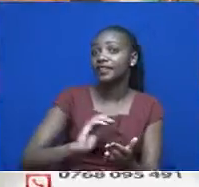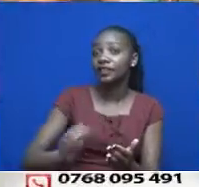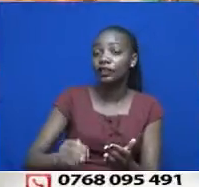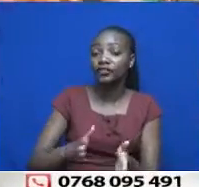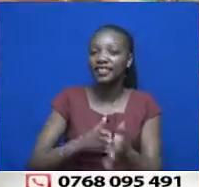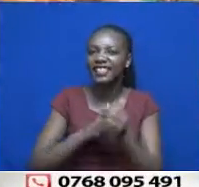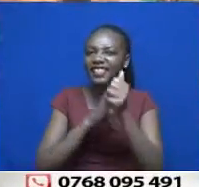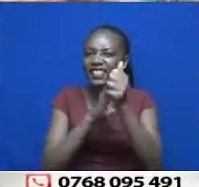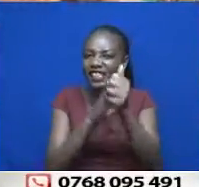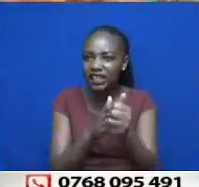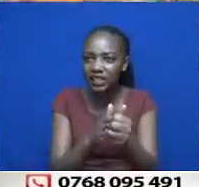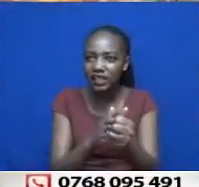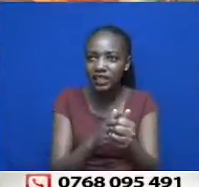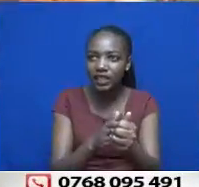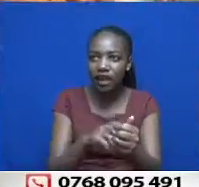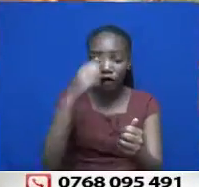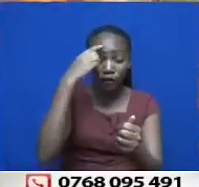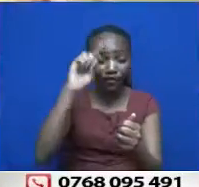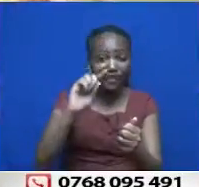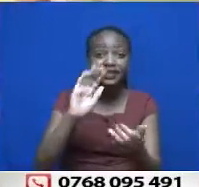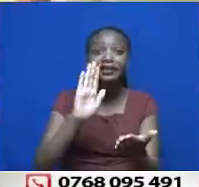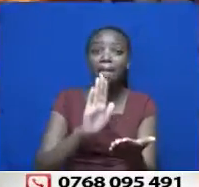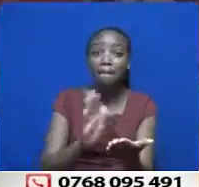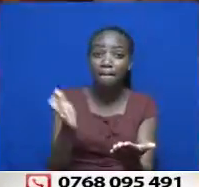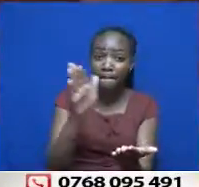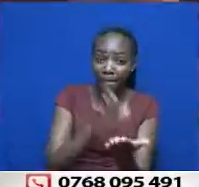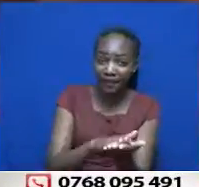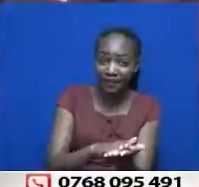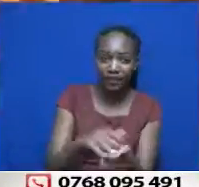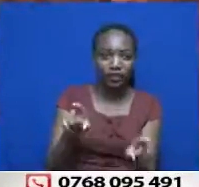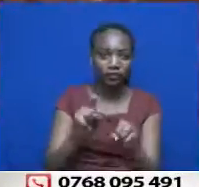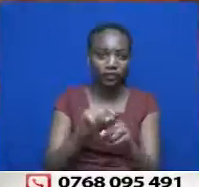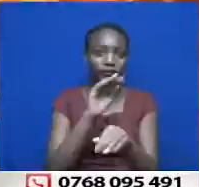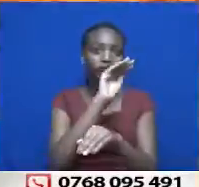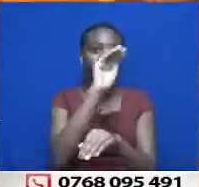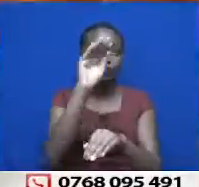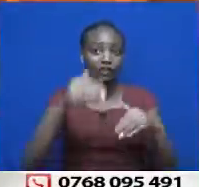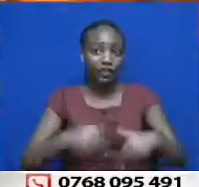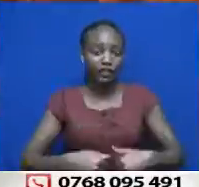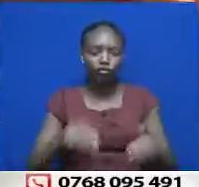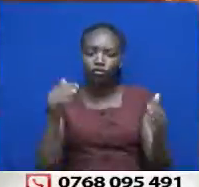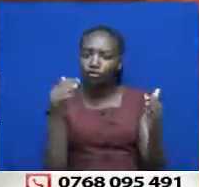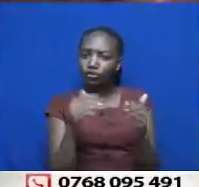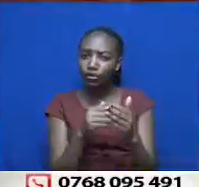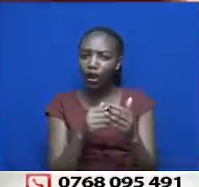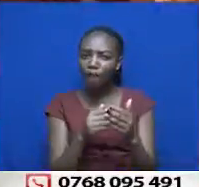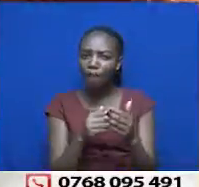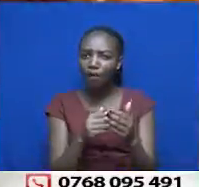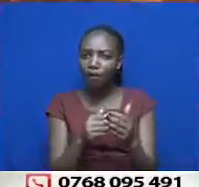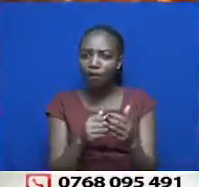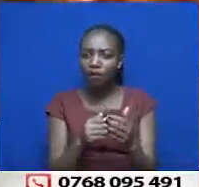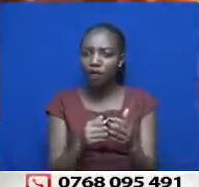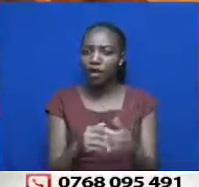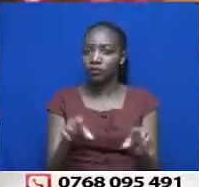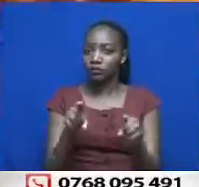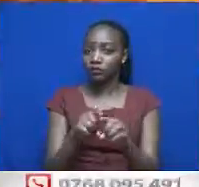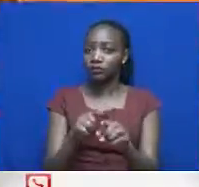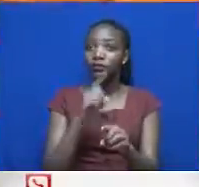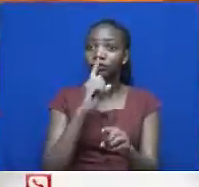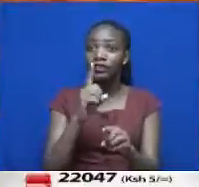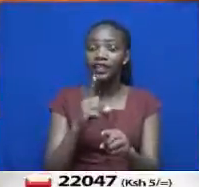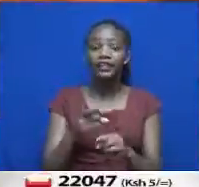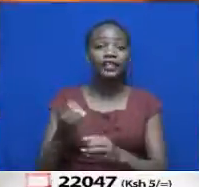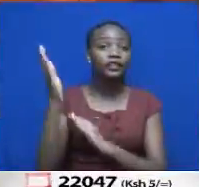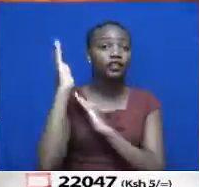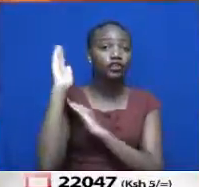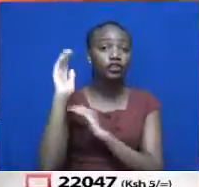inaongoza kwa mchezo huu haramu, na amewasi vijana kutoshiriki mchezo huo, huku akisisitiza usalama utakuwa